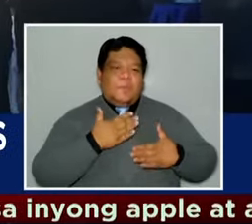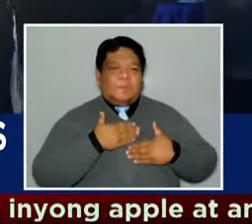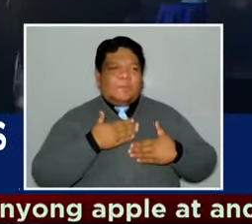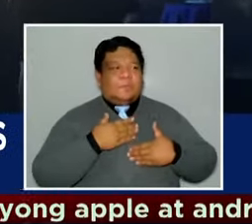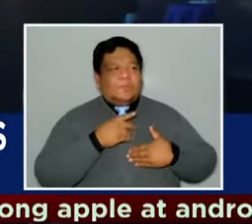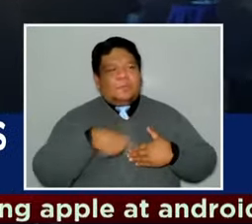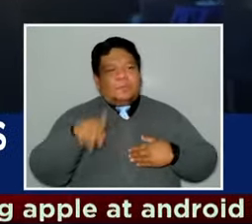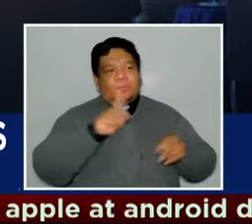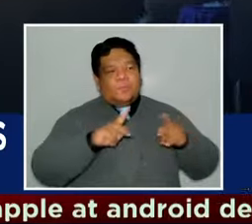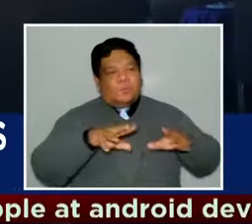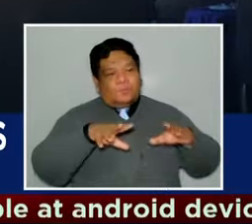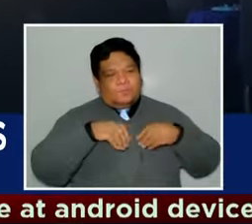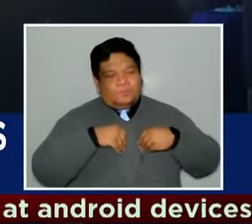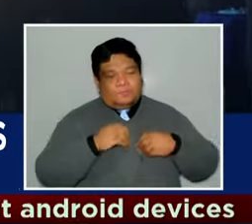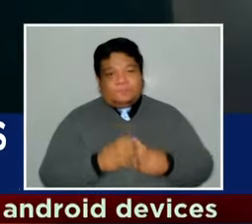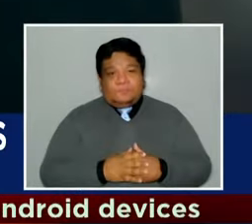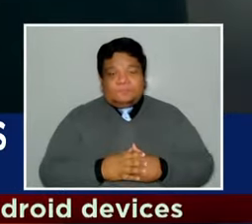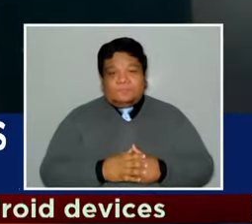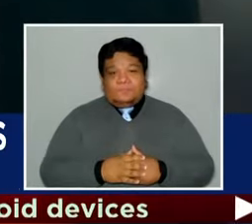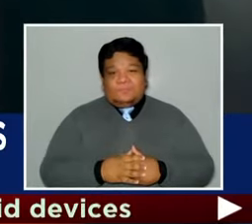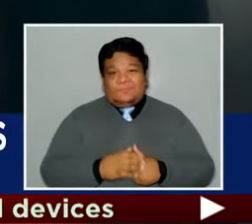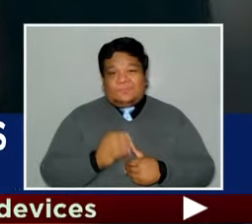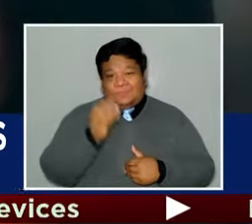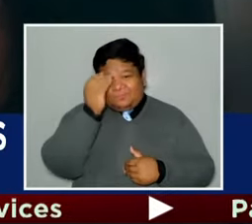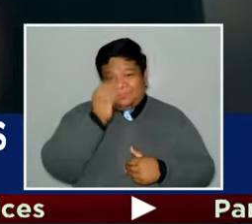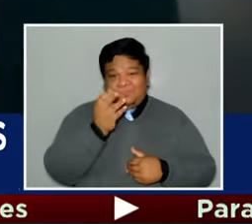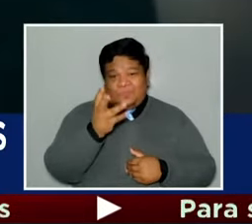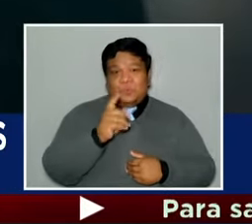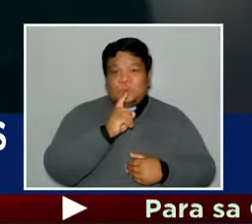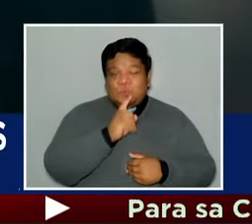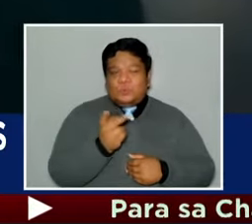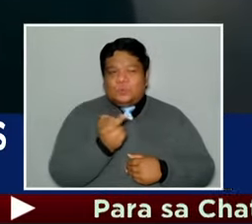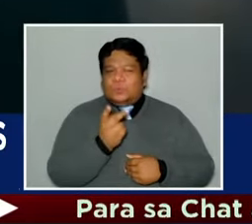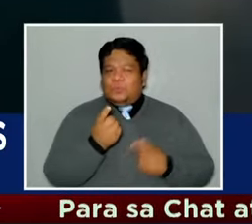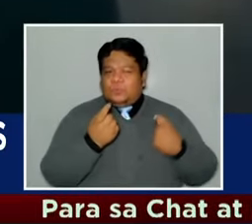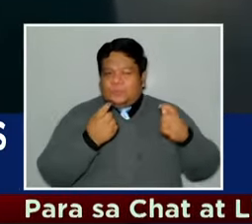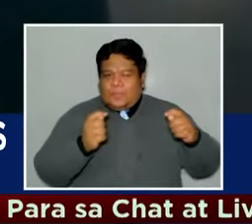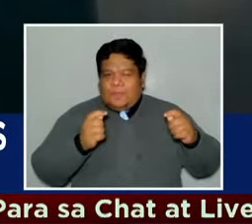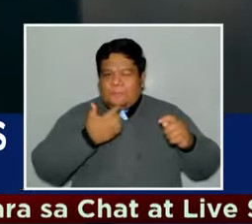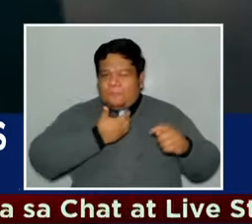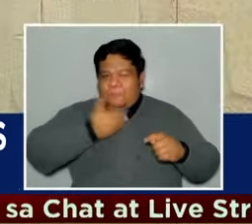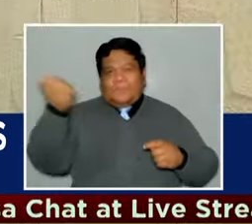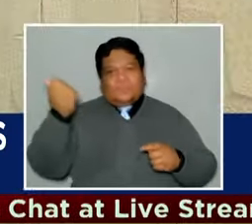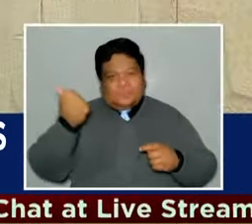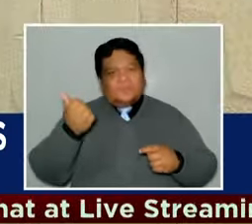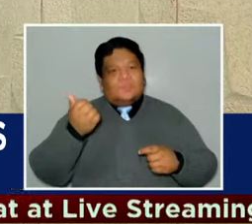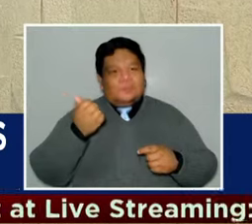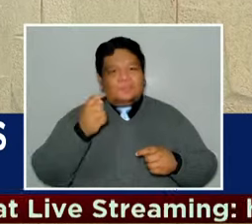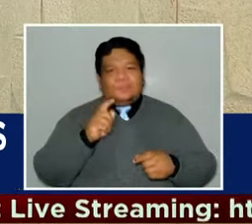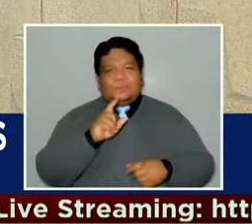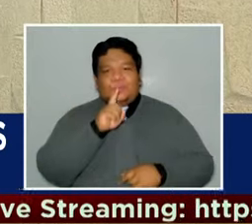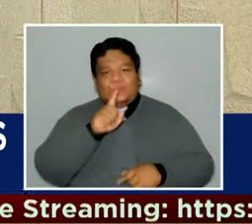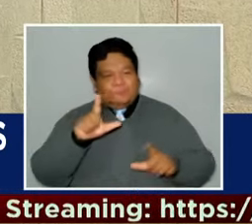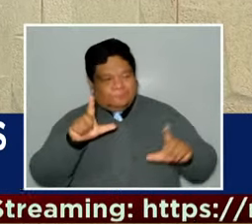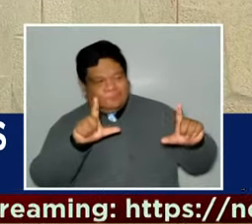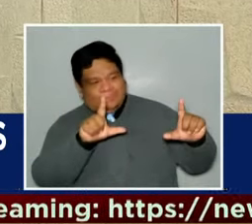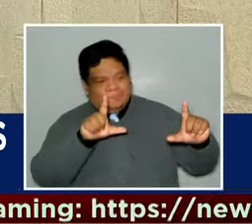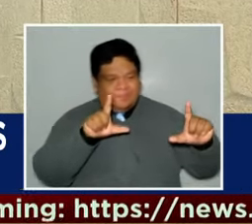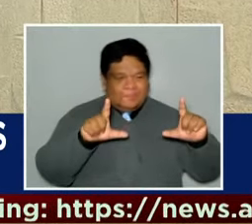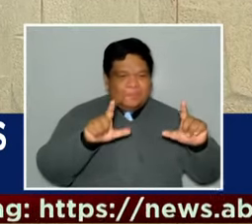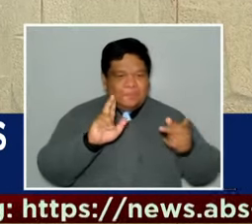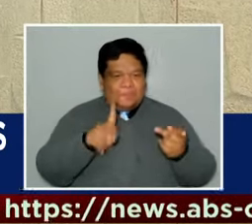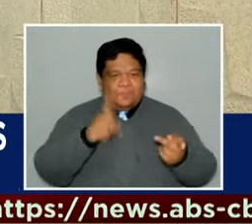Kyle, ginawa nila ang lahat para maging picture perfect ang eksena. Wala namang awkward. Was it very